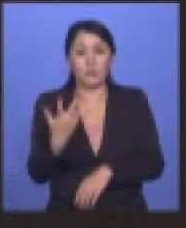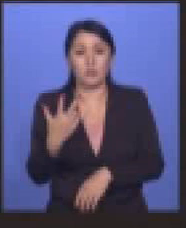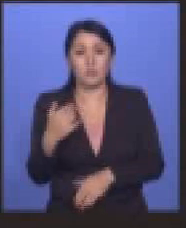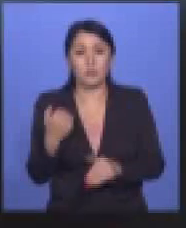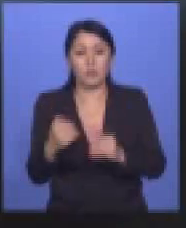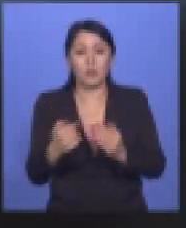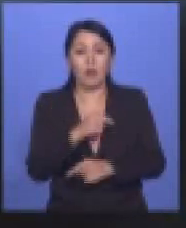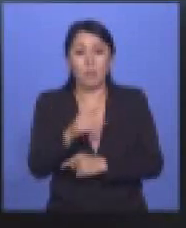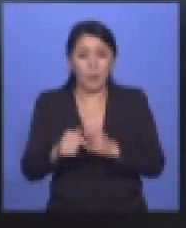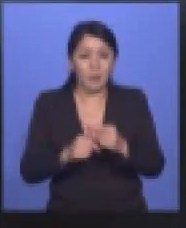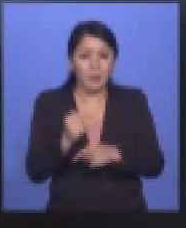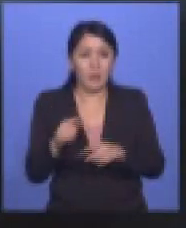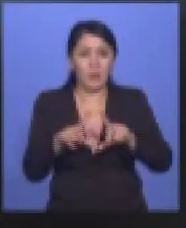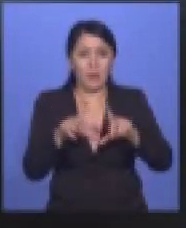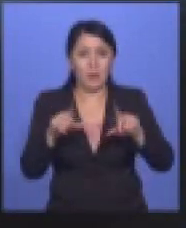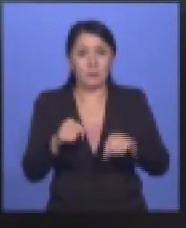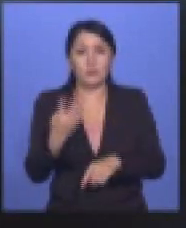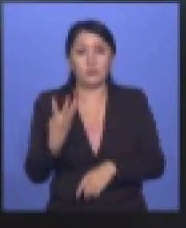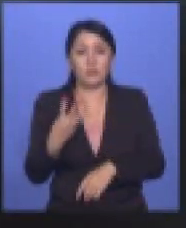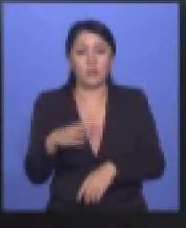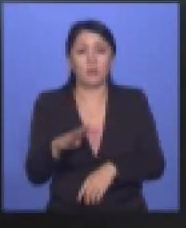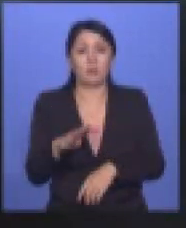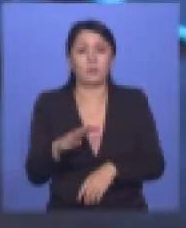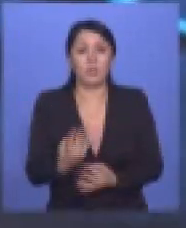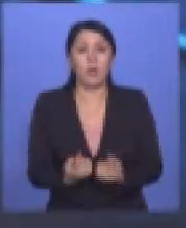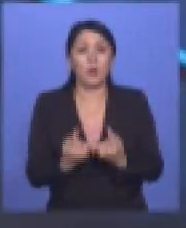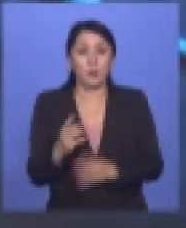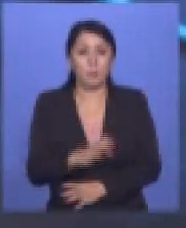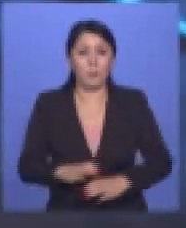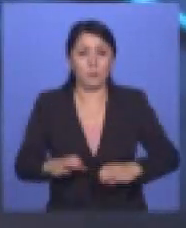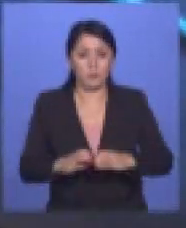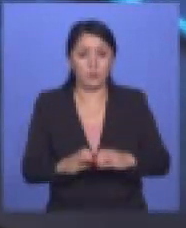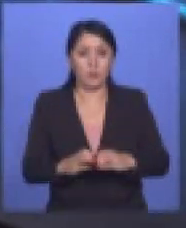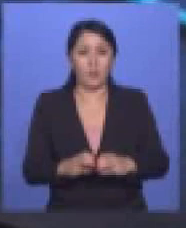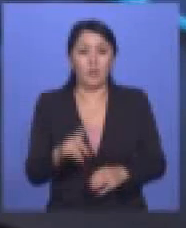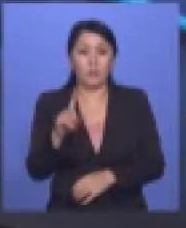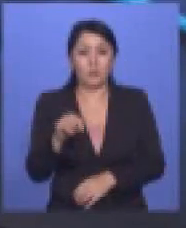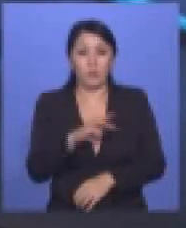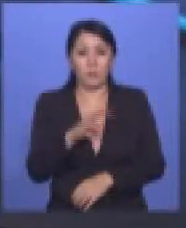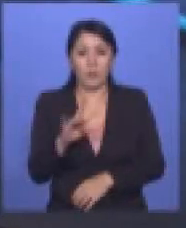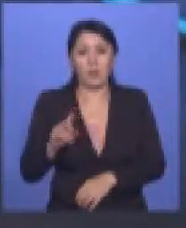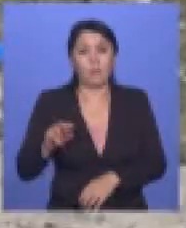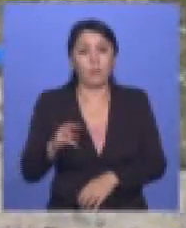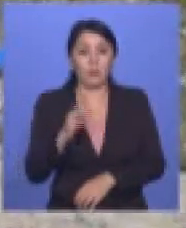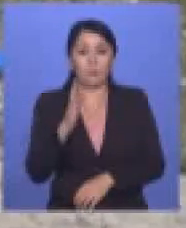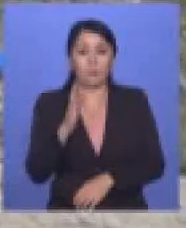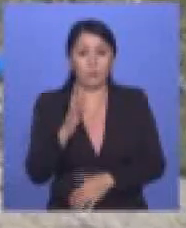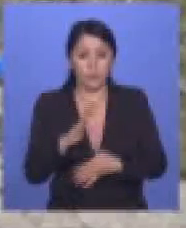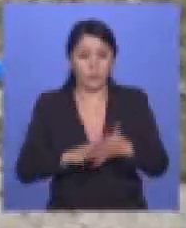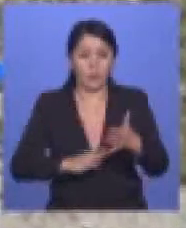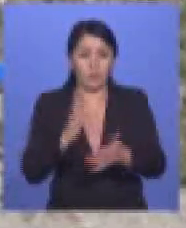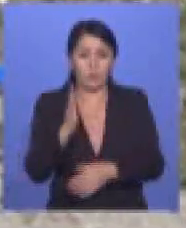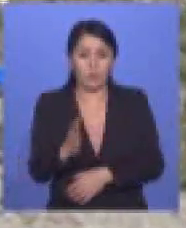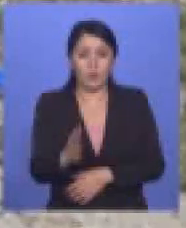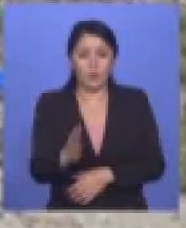орта кәсіпкерлік субъектілеріне 40, ірі кәсіпкерлік субъектілеріне 100 айлық есептік көрсеткіш мөлшерінде айыппұл салу